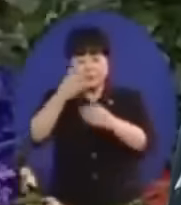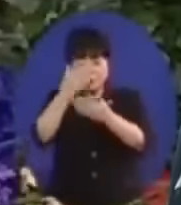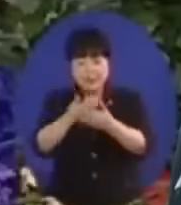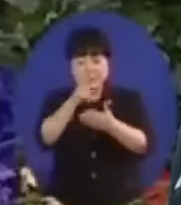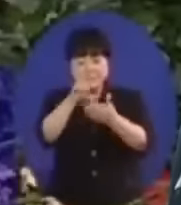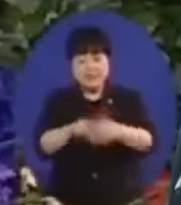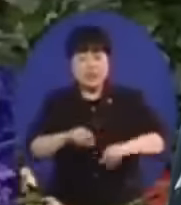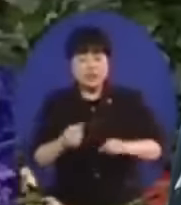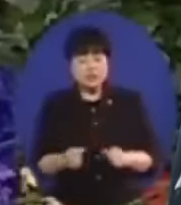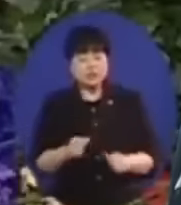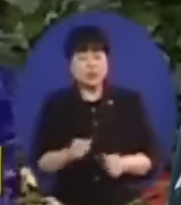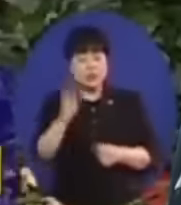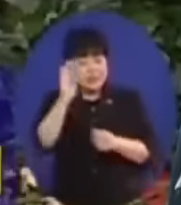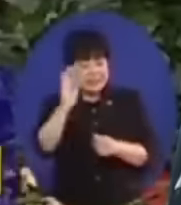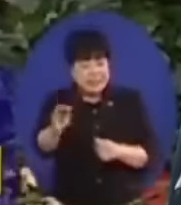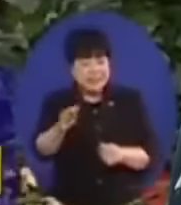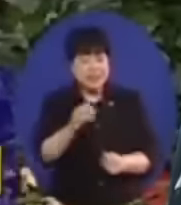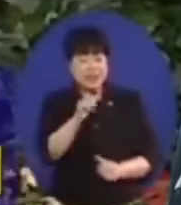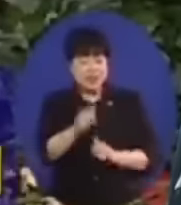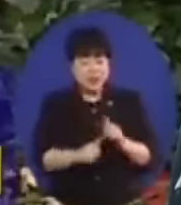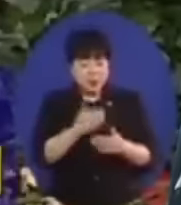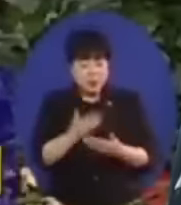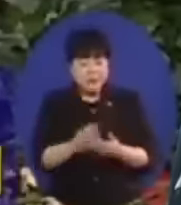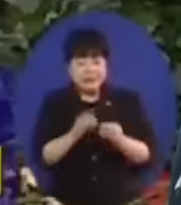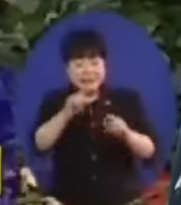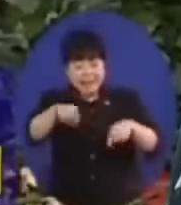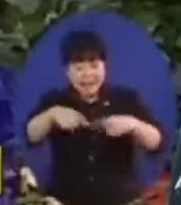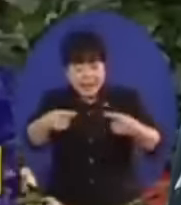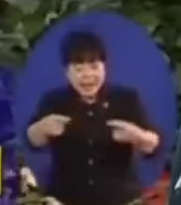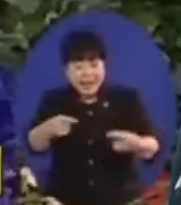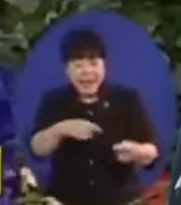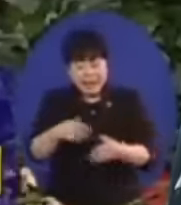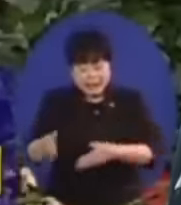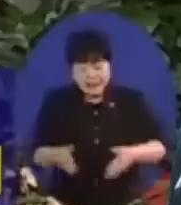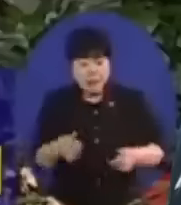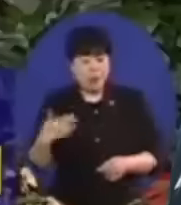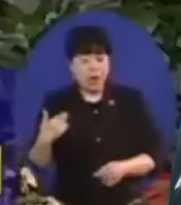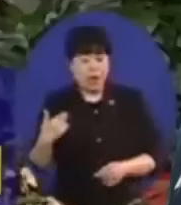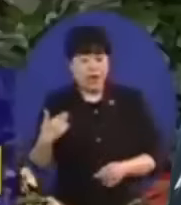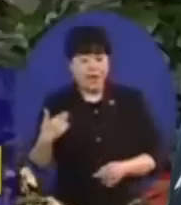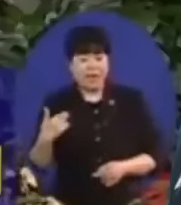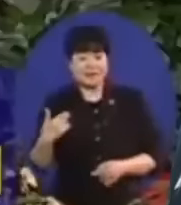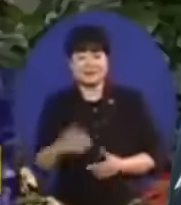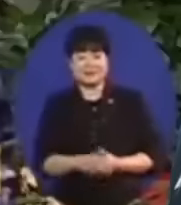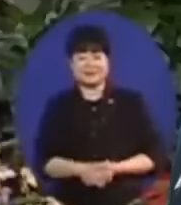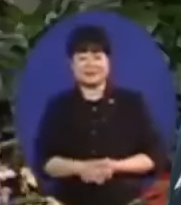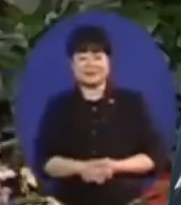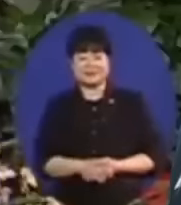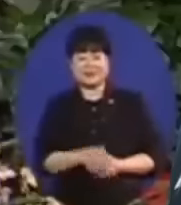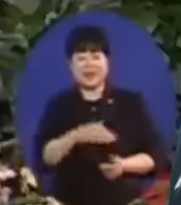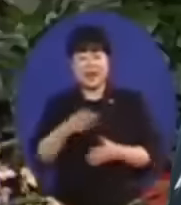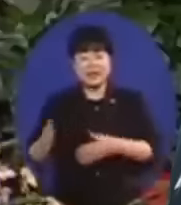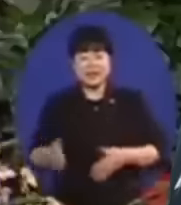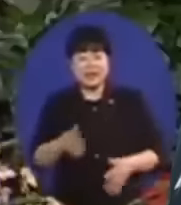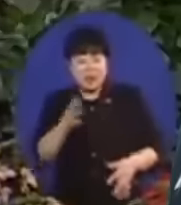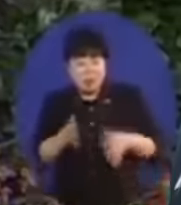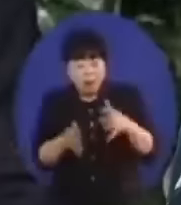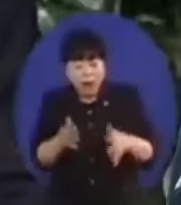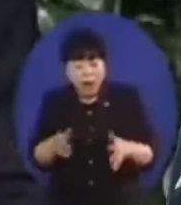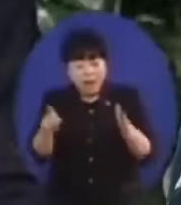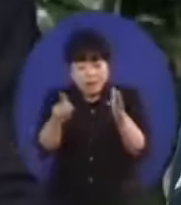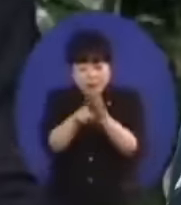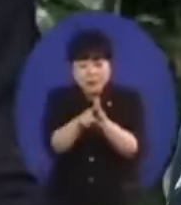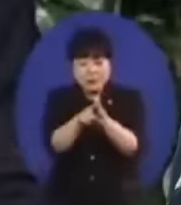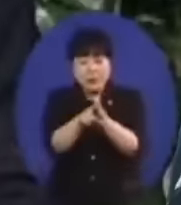때 순종하여 장래의 유업으로 받을 땅에 나갈 새 갈 바를 알지 못하고 나갔다. 갈 바를 몰라도